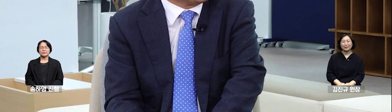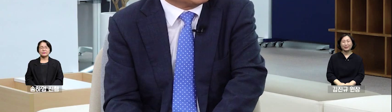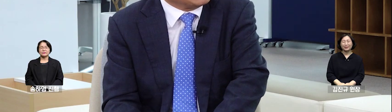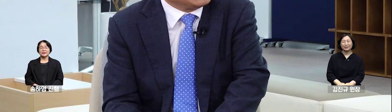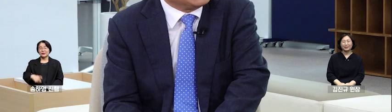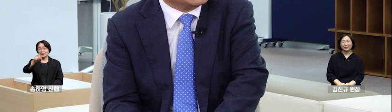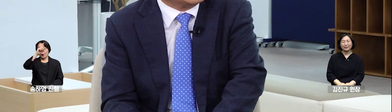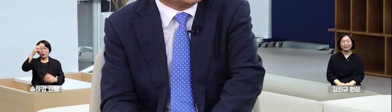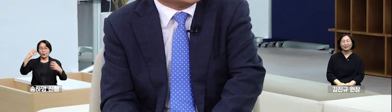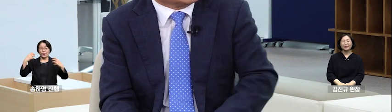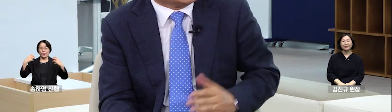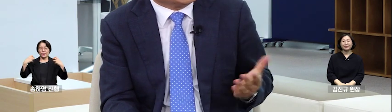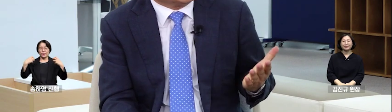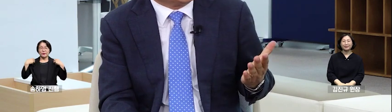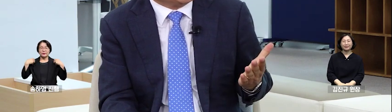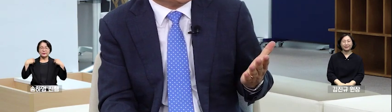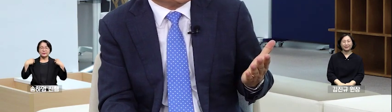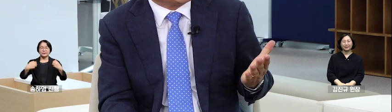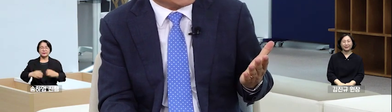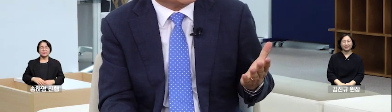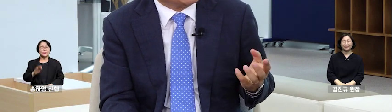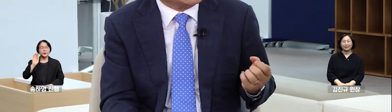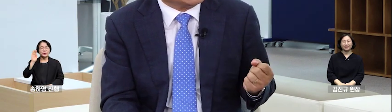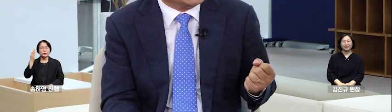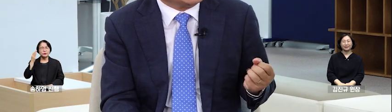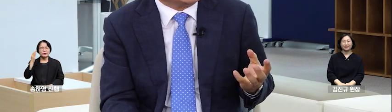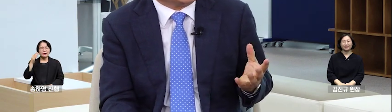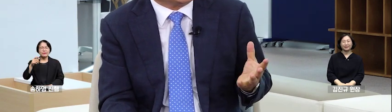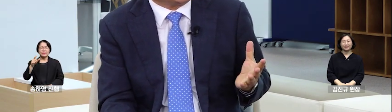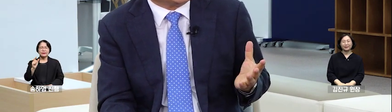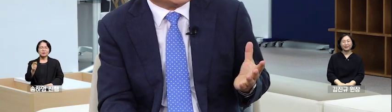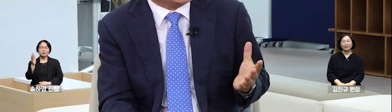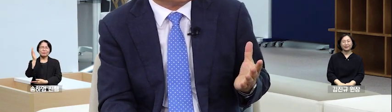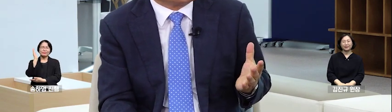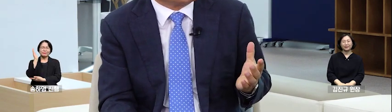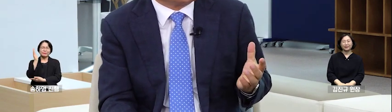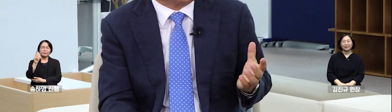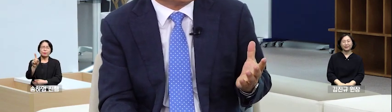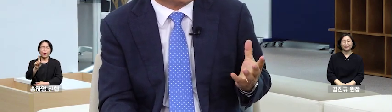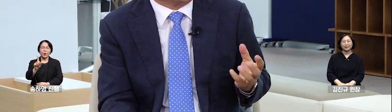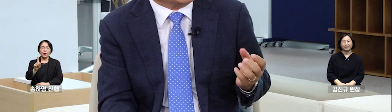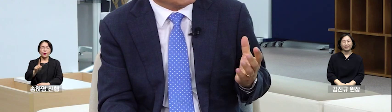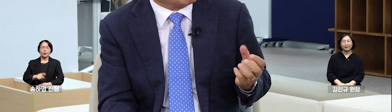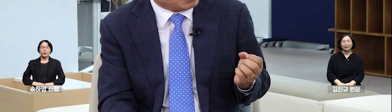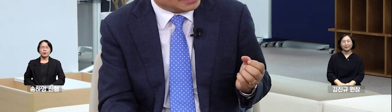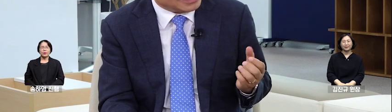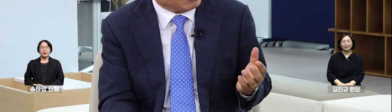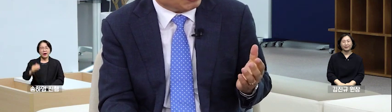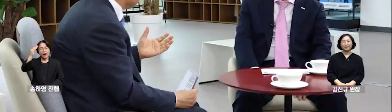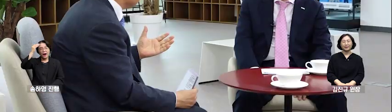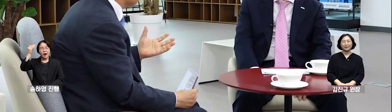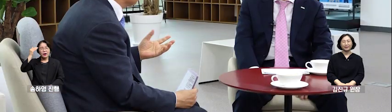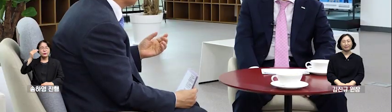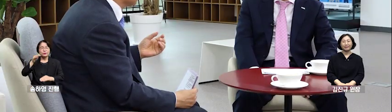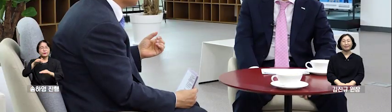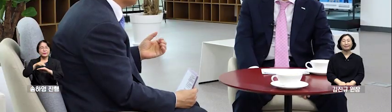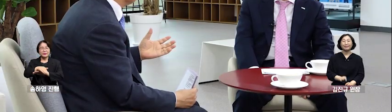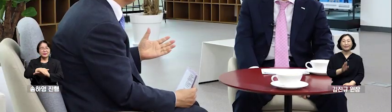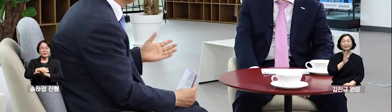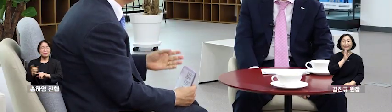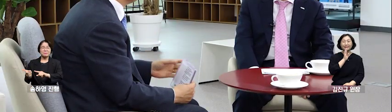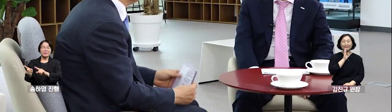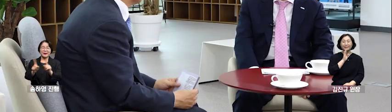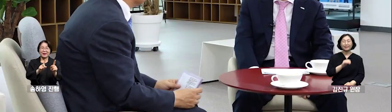정부에서 에 최근에 와서 강조하는 게 이제 한경 방 급한 리뷰대회 되는데